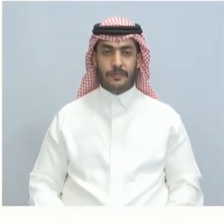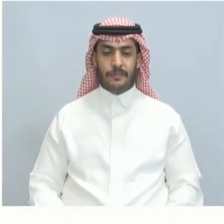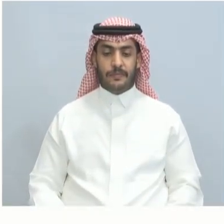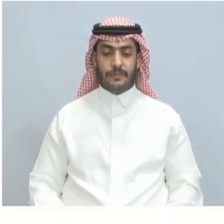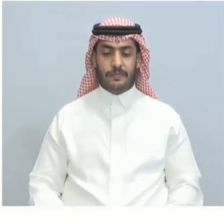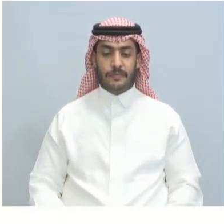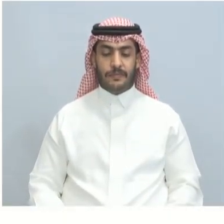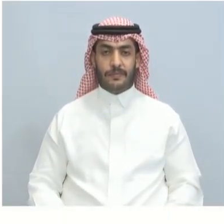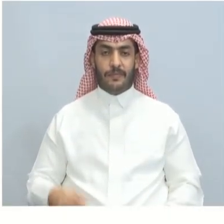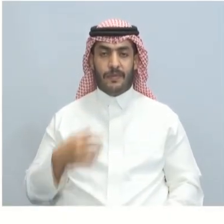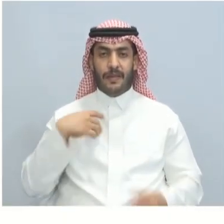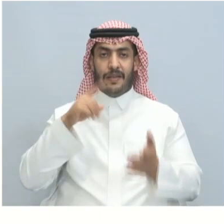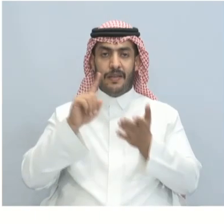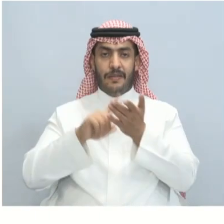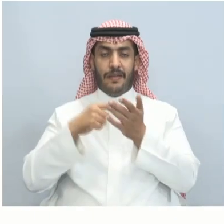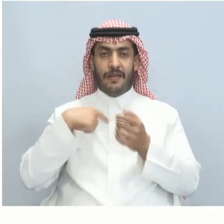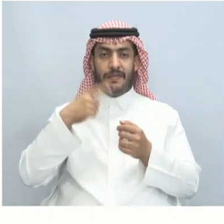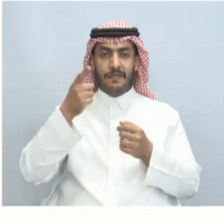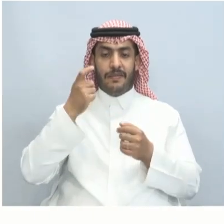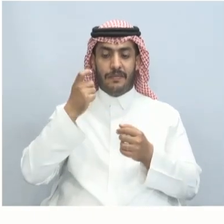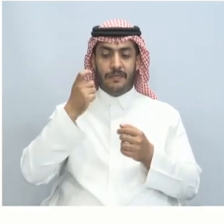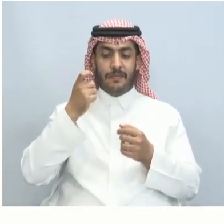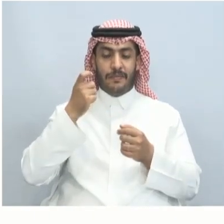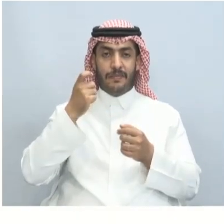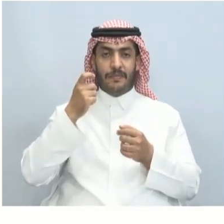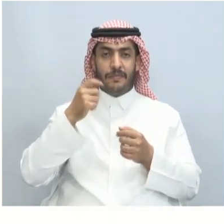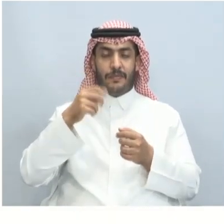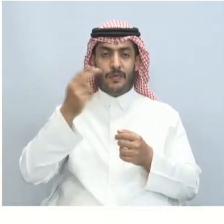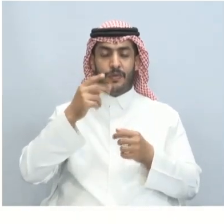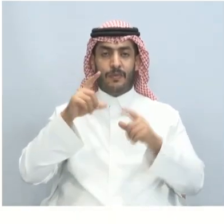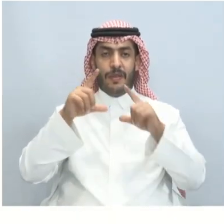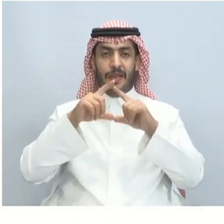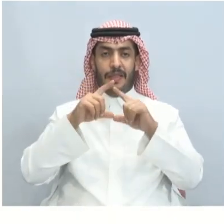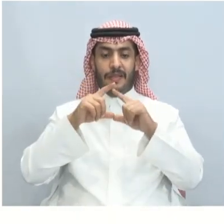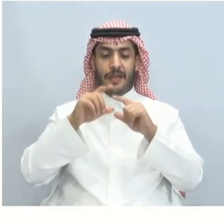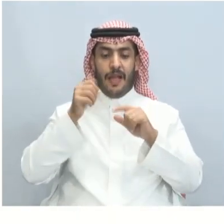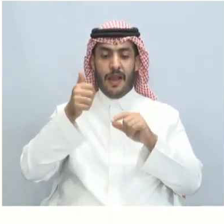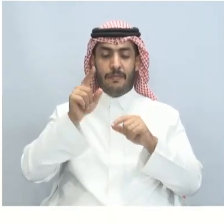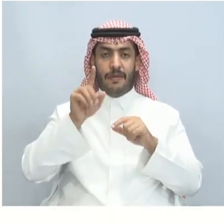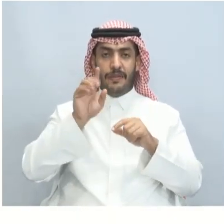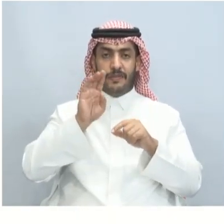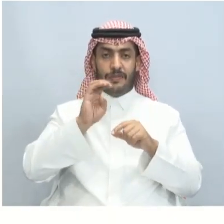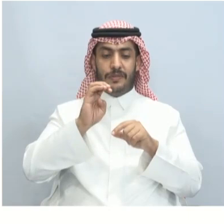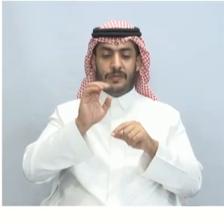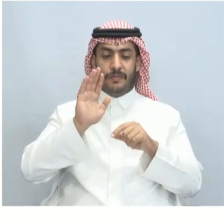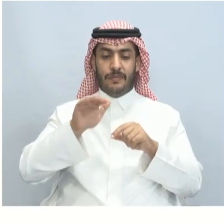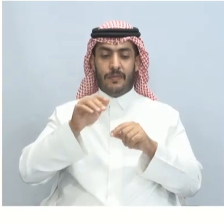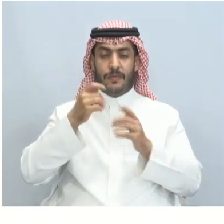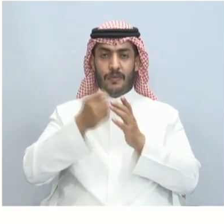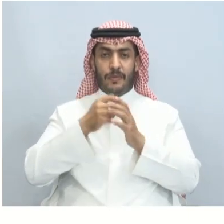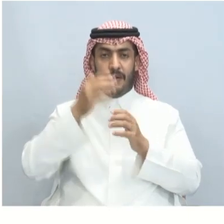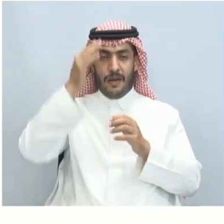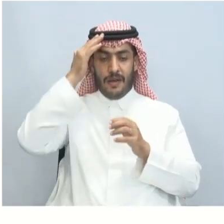ا لدينا تحقق من فهمك ارسم المثلث الف ب ج الذي احداثيات